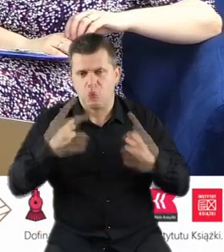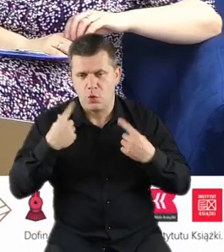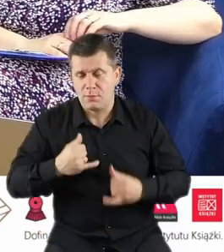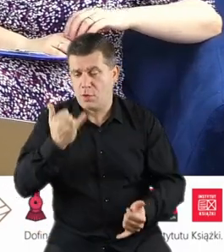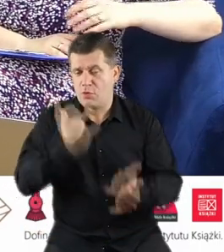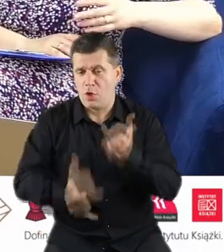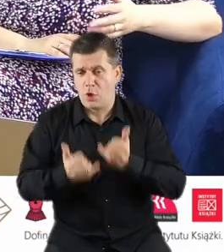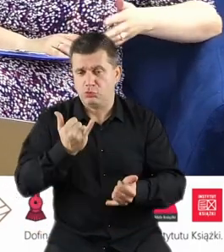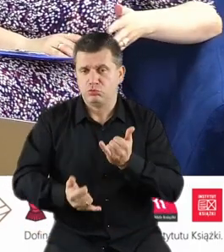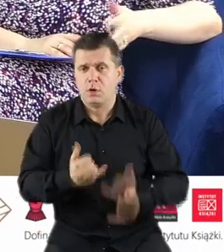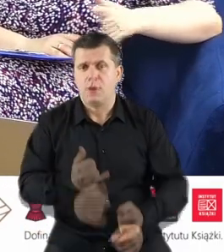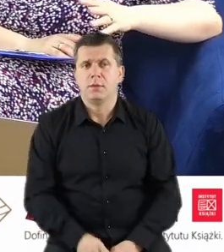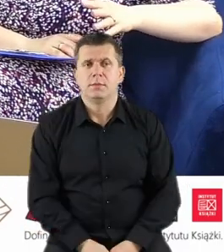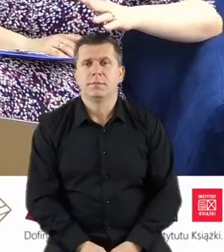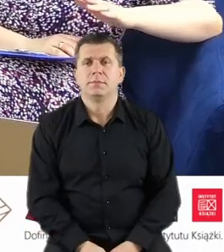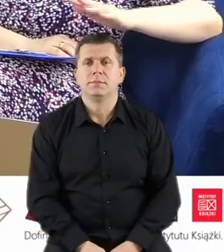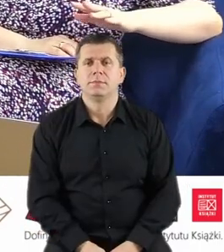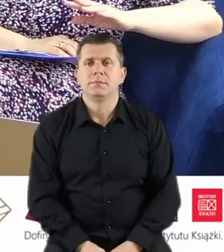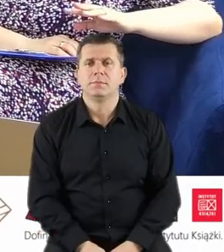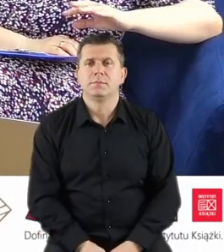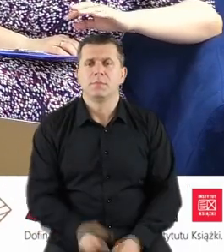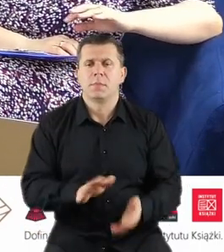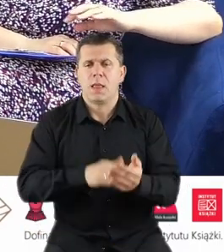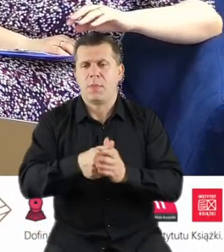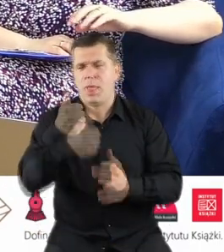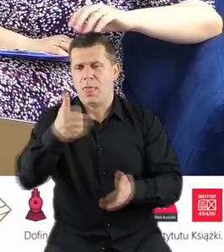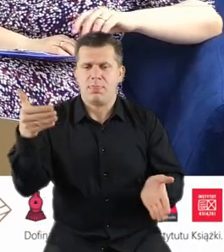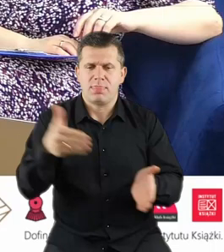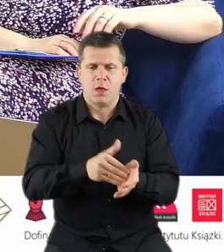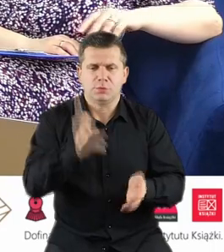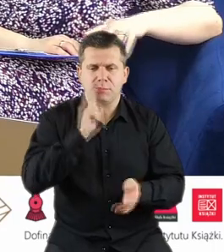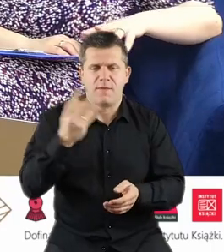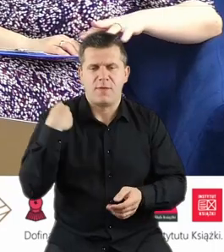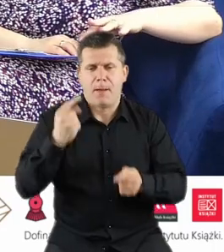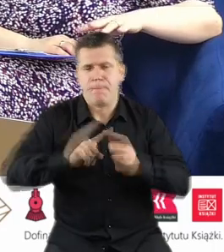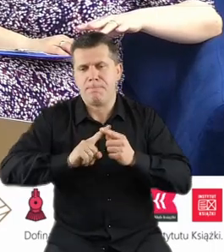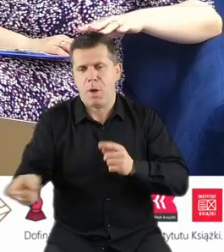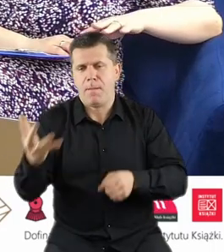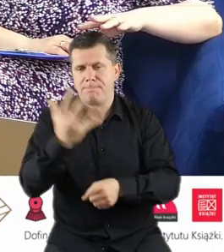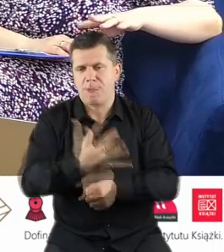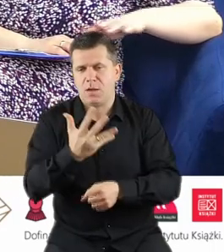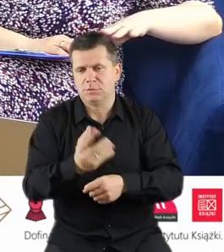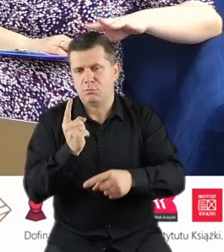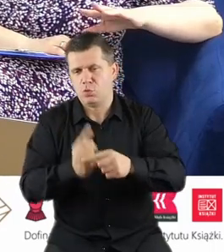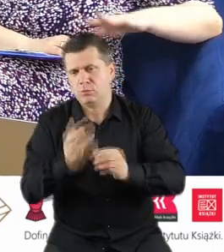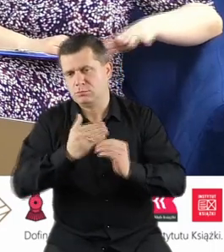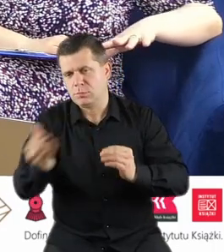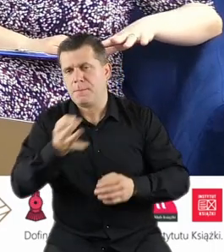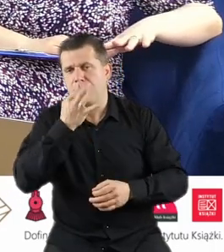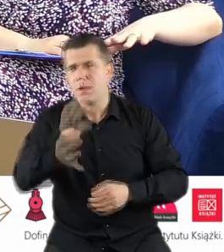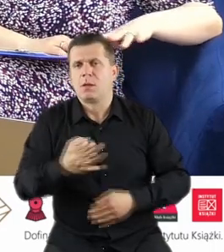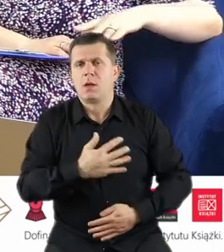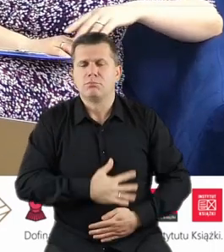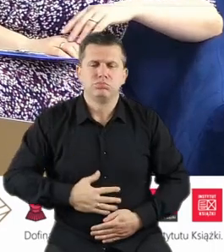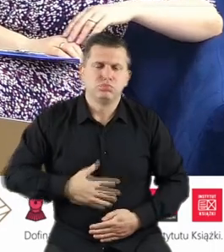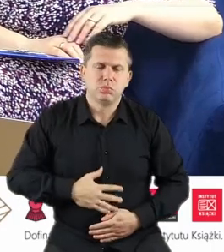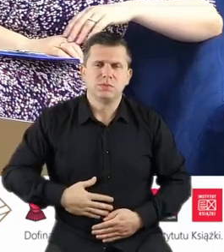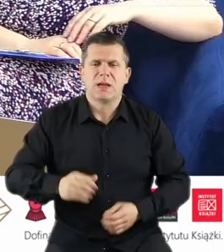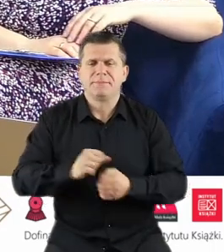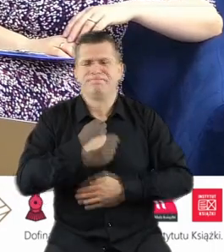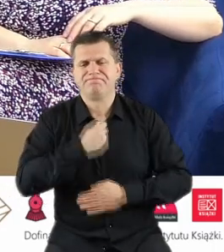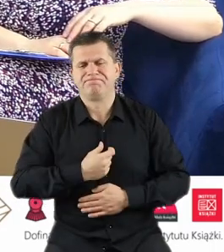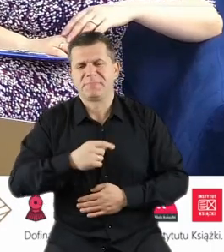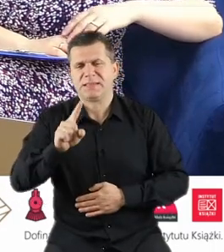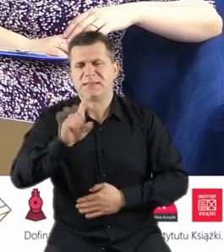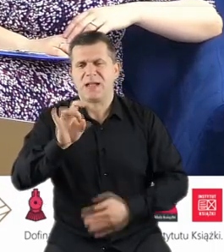Jeżeli 1000 mężczyzn po 50 pyta się o ból brzucha, rewolucję żołądkową i zgagę,